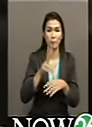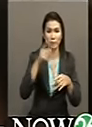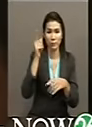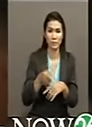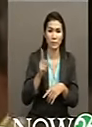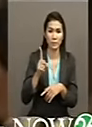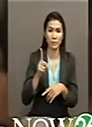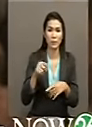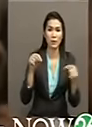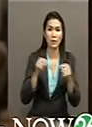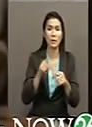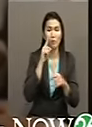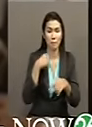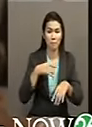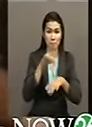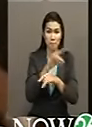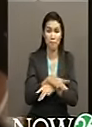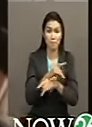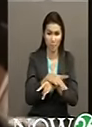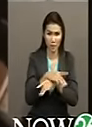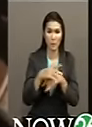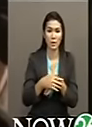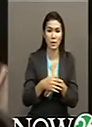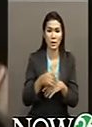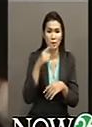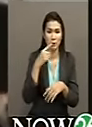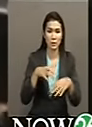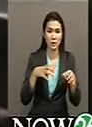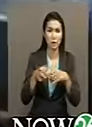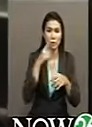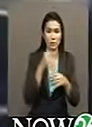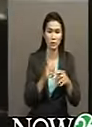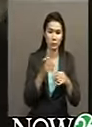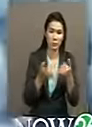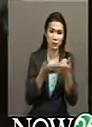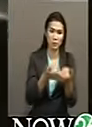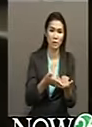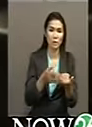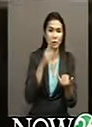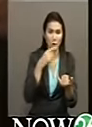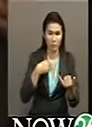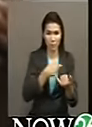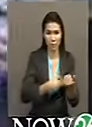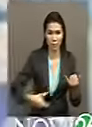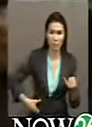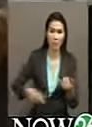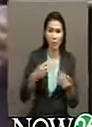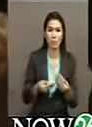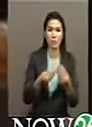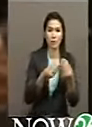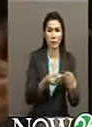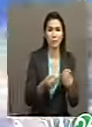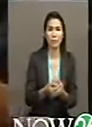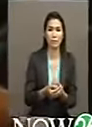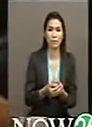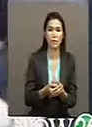152/1ถนนเพชรบุรีเขตราชเทวีครับโดยจัดพิธีรดน้ำศพแล้วก็รับพระทานน้ำหลวงอาบศพนะครับ ค่